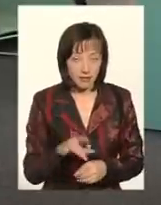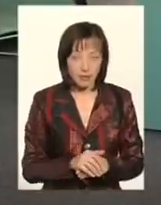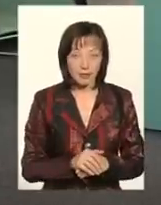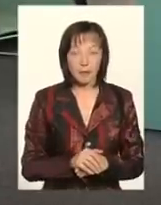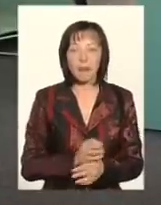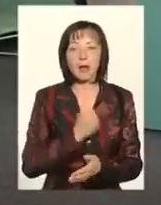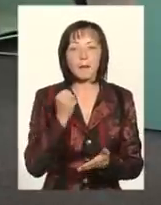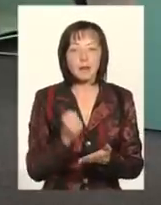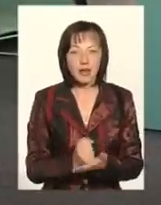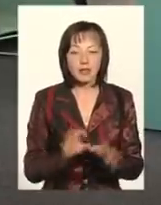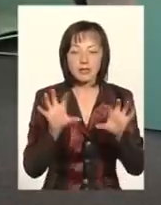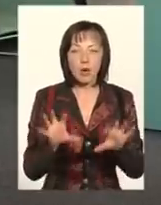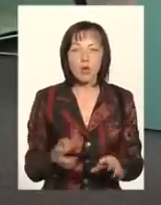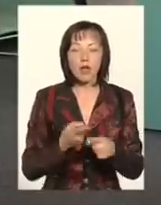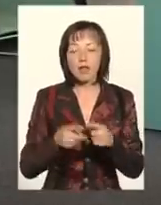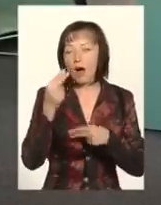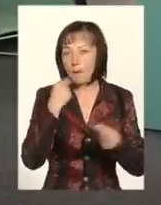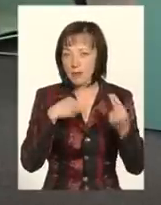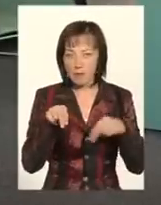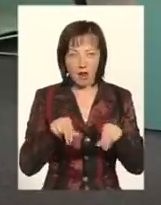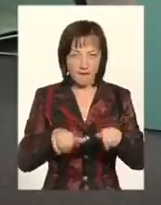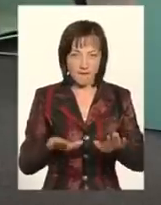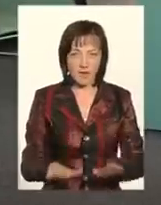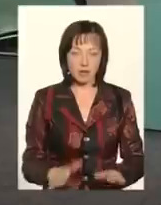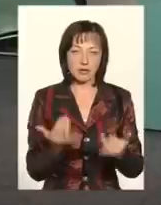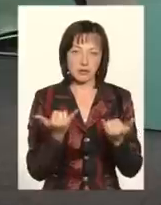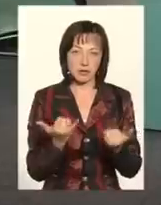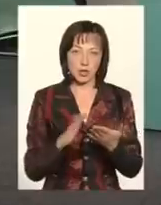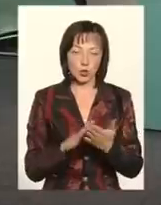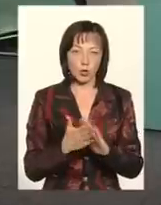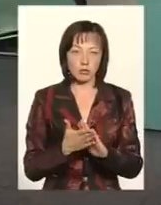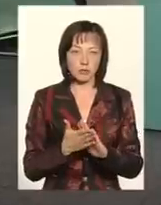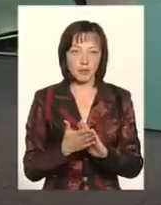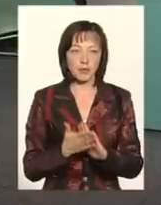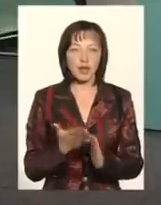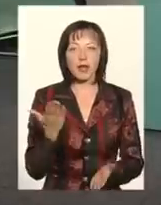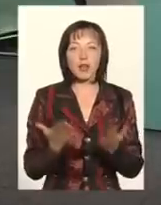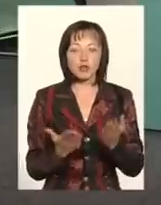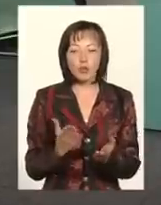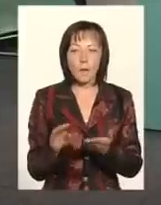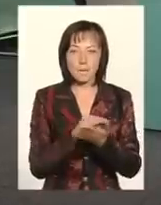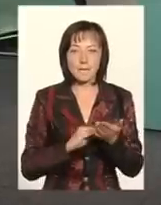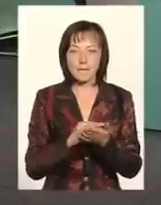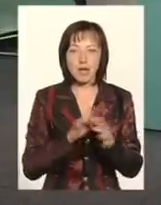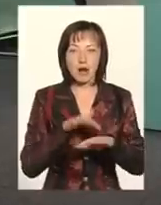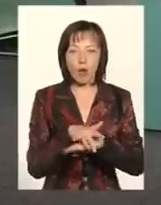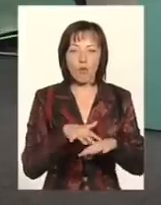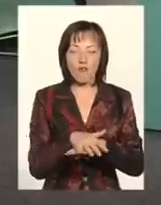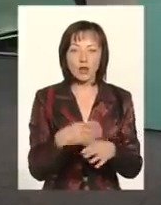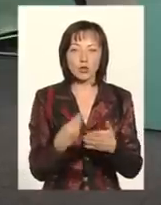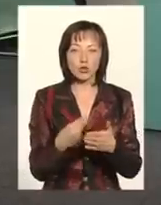закона Я считаю это есть оптимальный выход из сложившейся ситуации на сьогоднішній день якщо перерахувати навіть цю суму